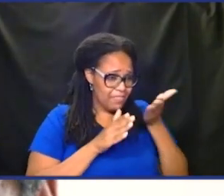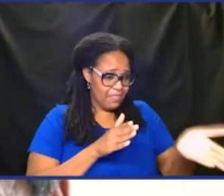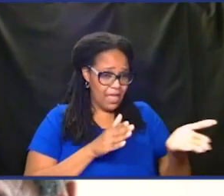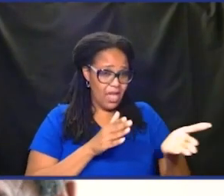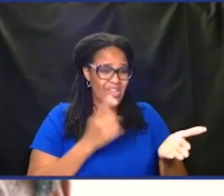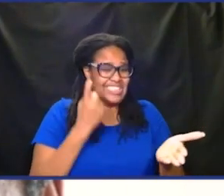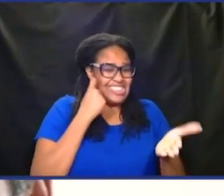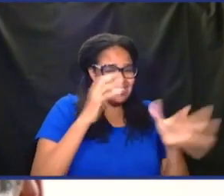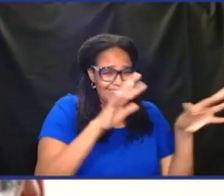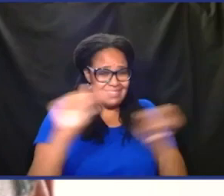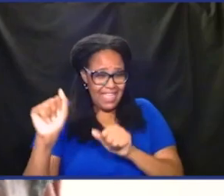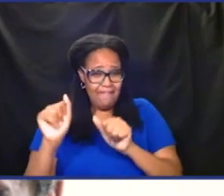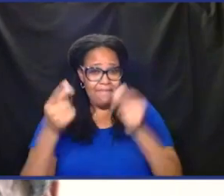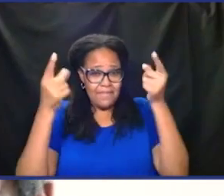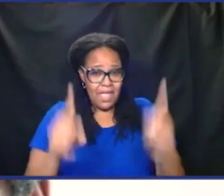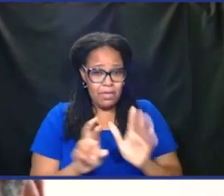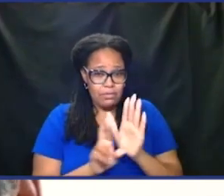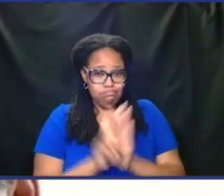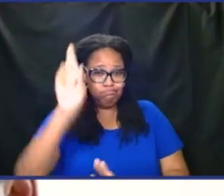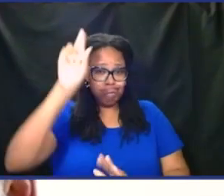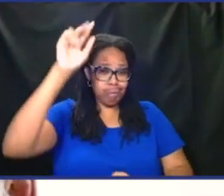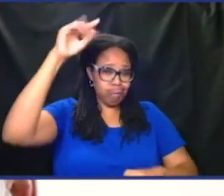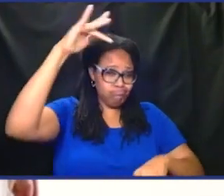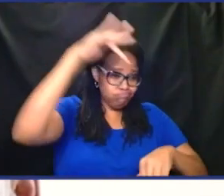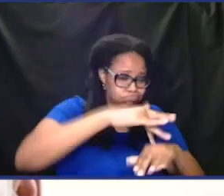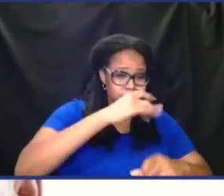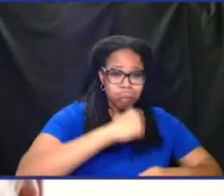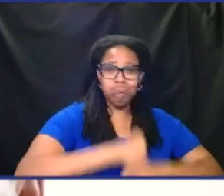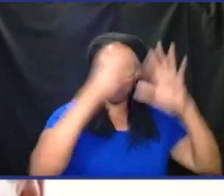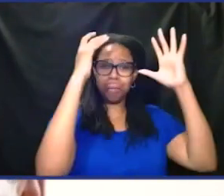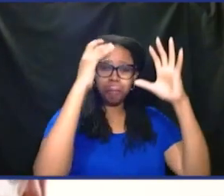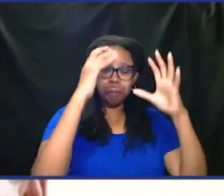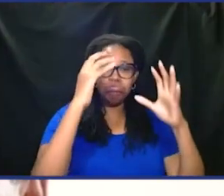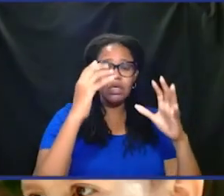اجى الصاروخ نص البيت نعت ونعت.